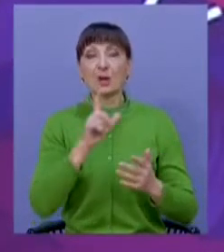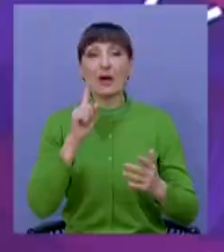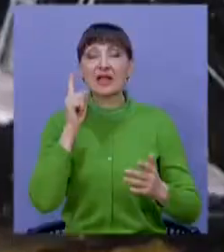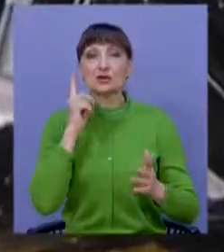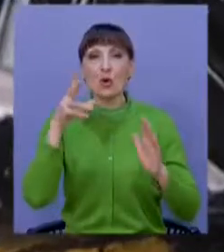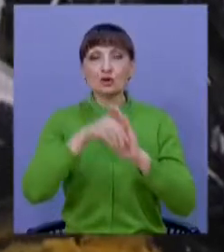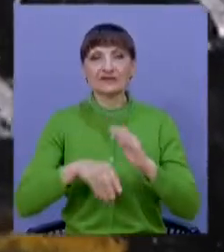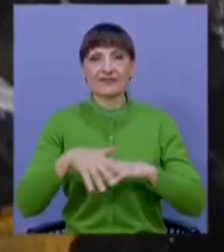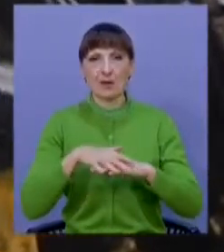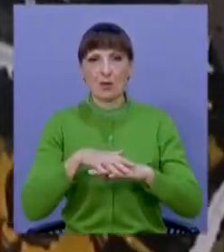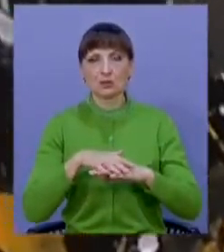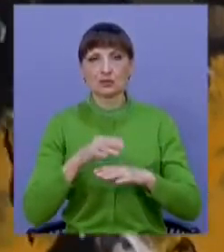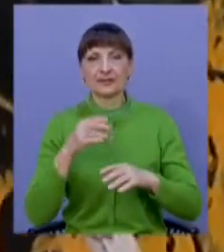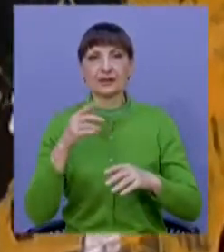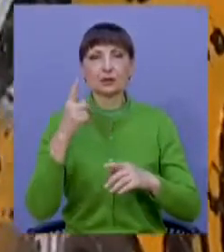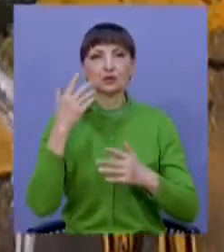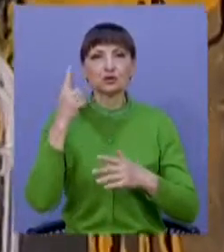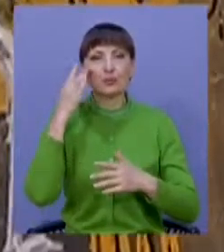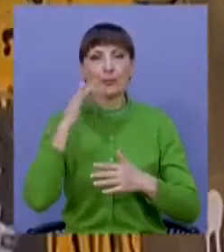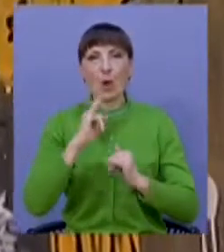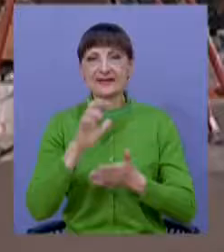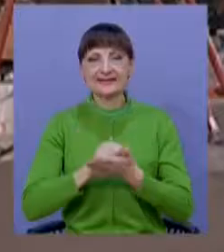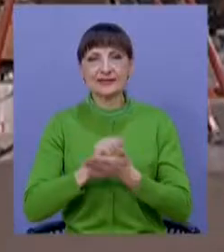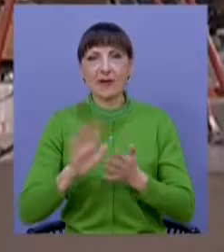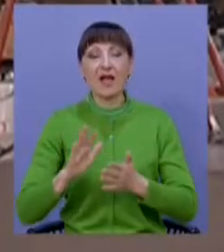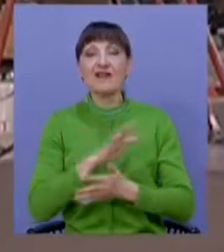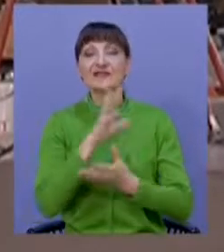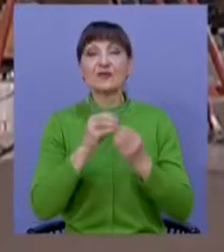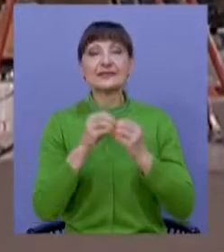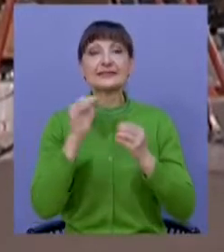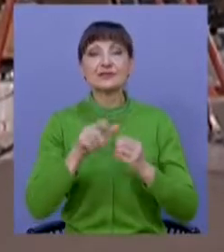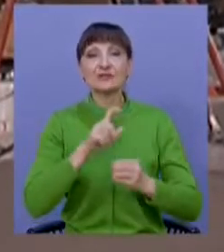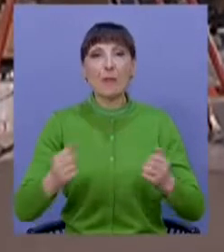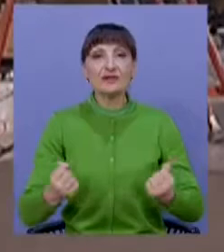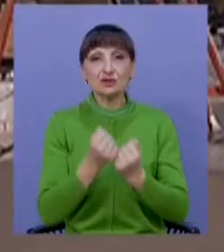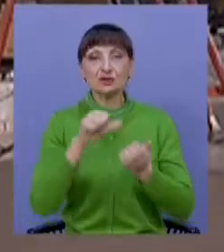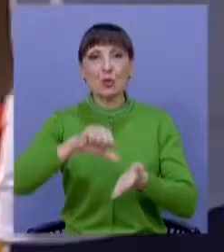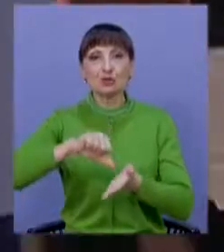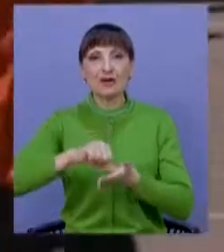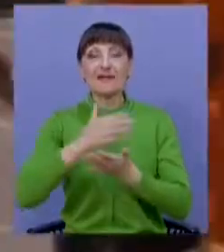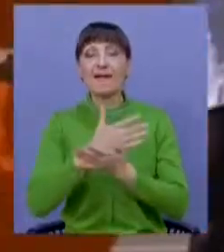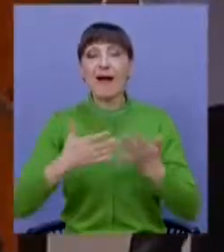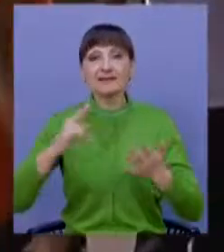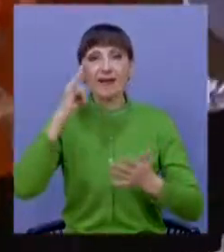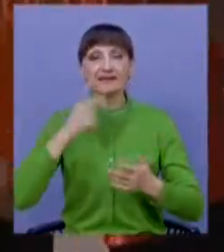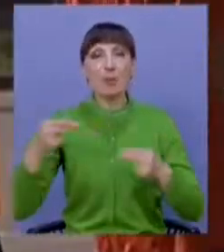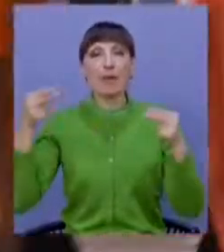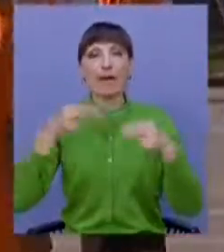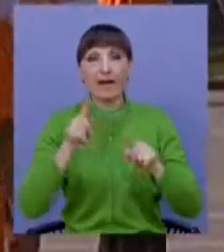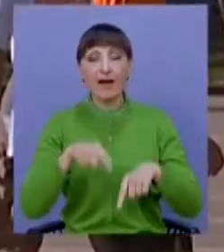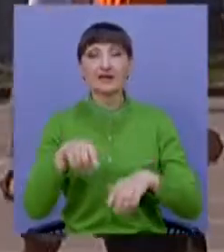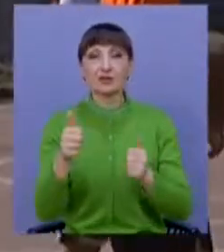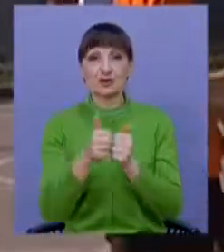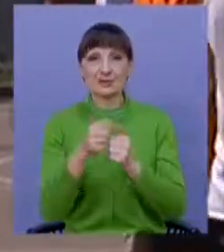молодежь наша. Всего фестиваль поддержали более 10 тысяч человек. Среди них молодые ребята, которые прибыли из разных уголков страны, а также из